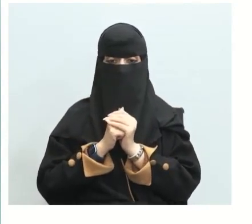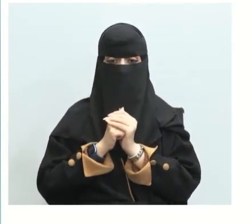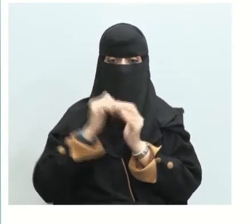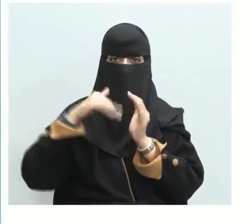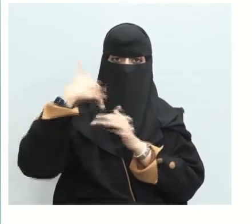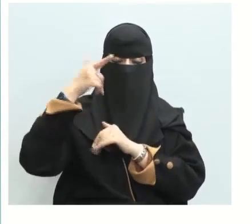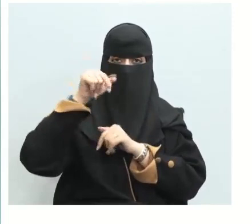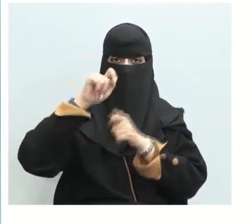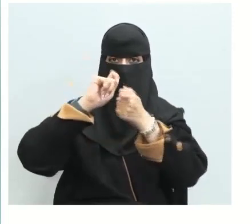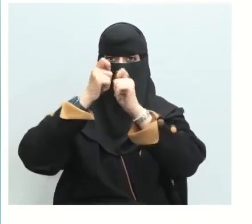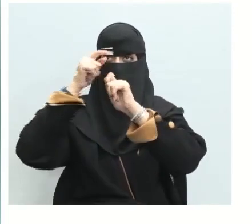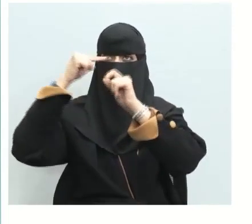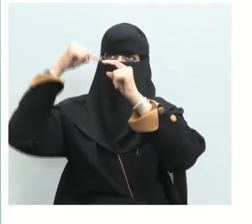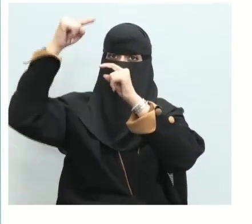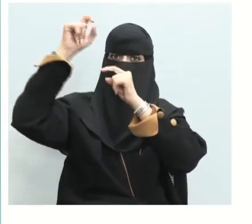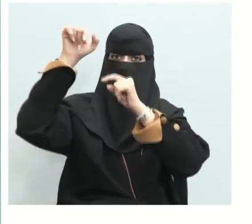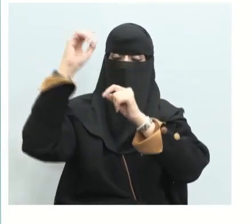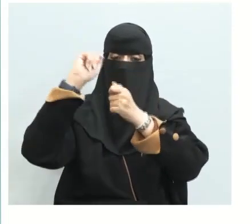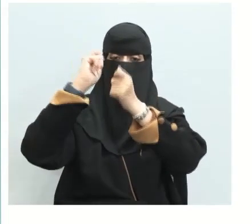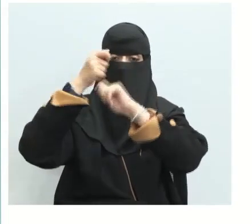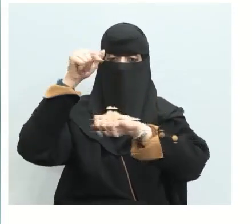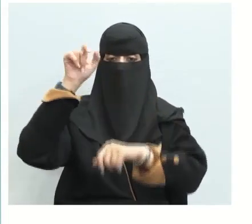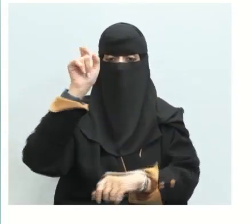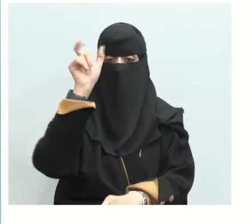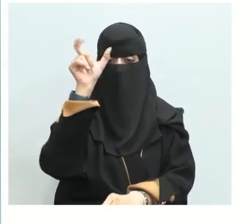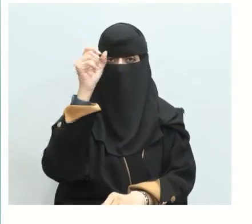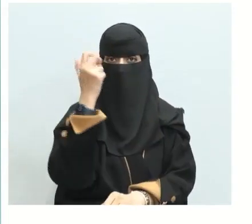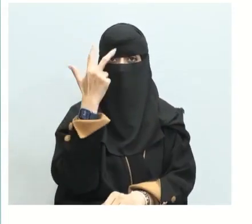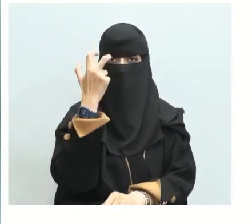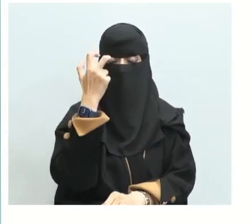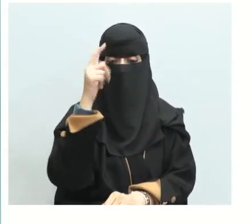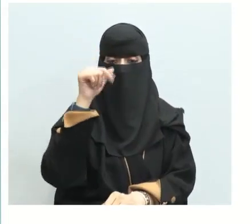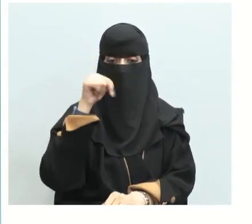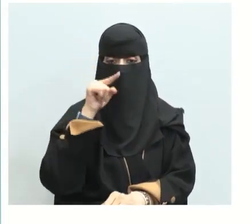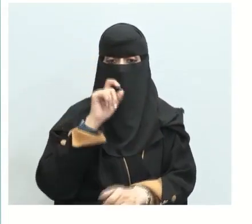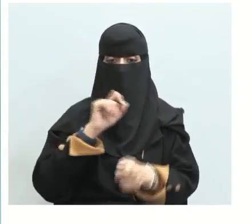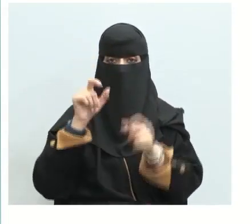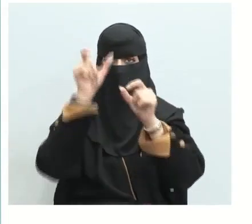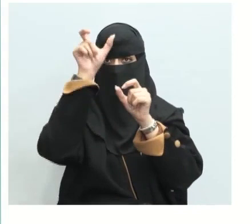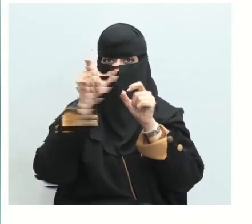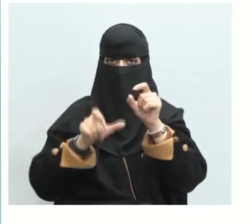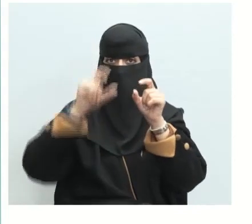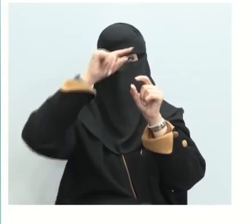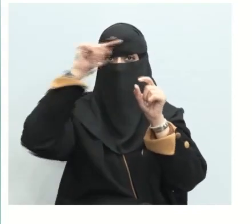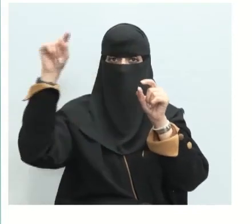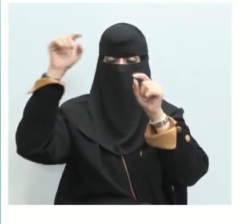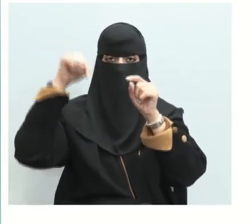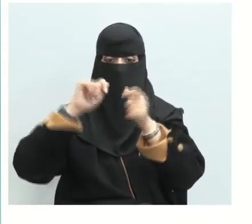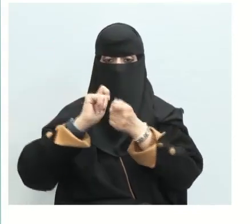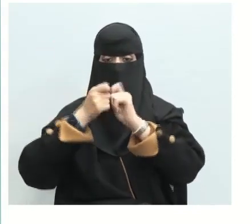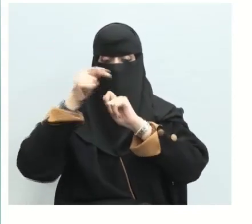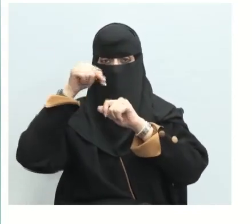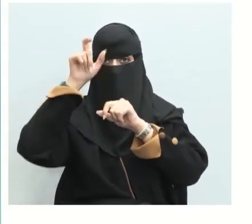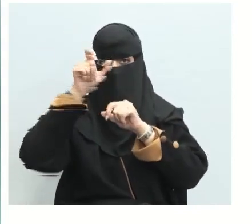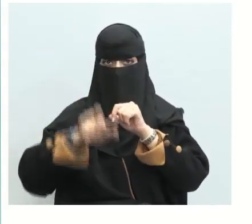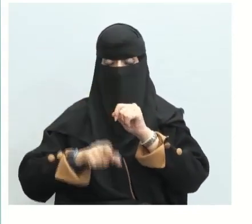بعد ذلك نقوم هنا بتغيير حجم الشاشة لنرى التغييرات. لاحظ عند تغيير حجم الشاشة يتم تغيير